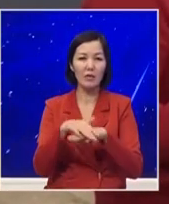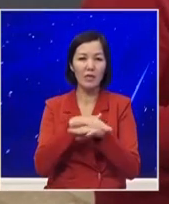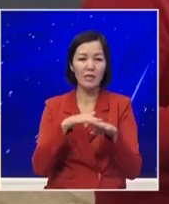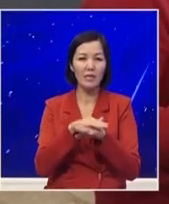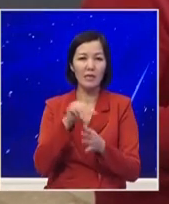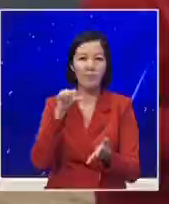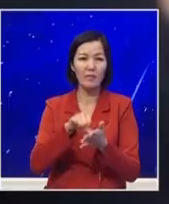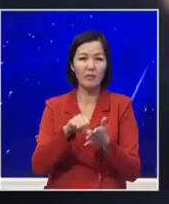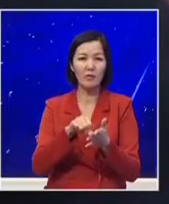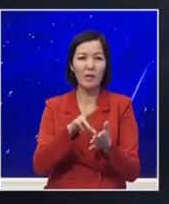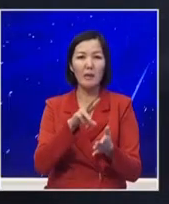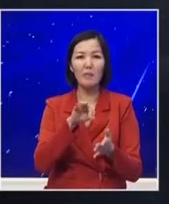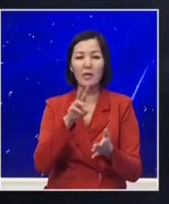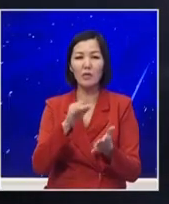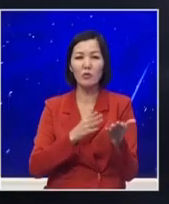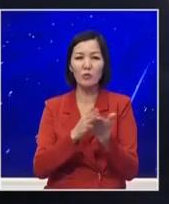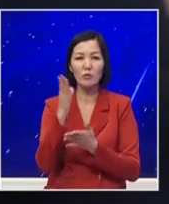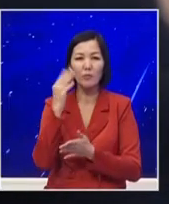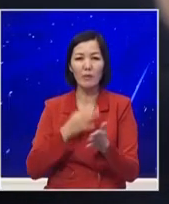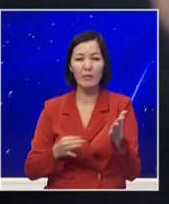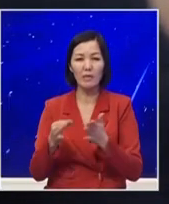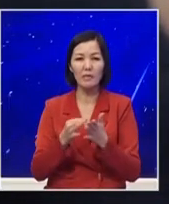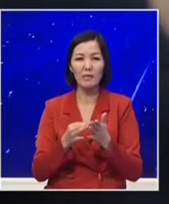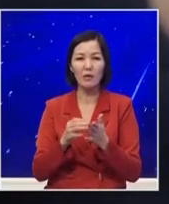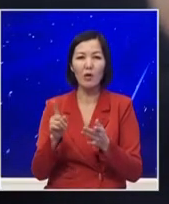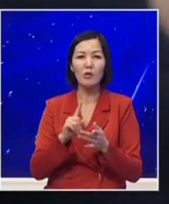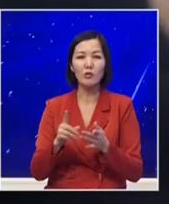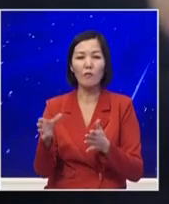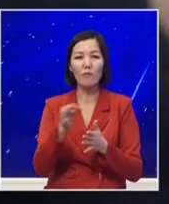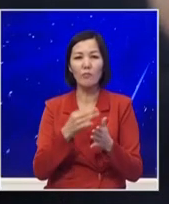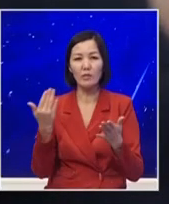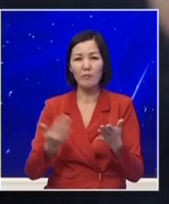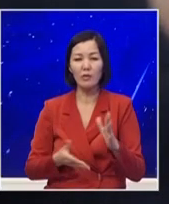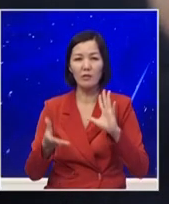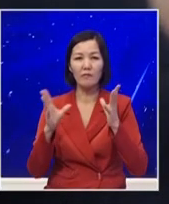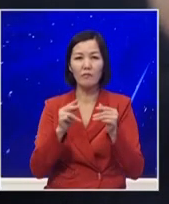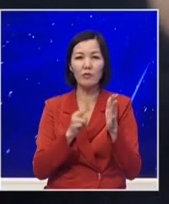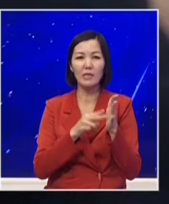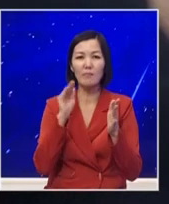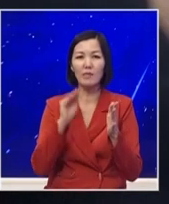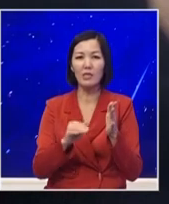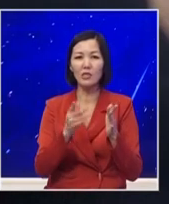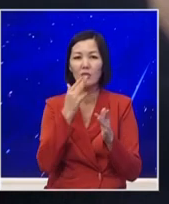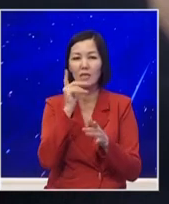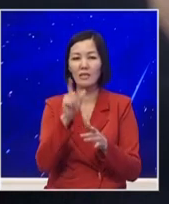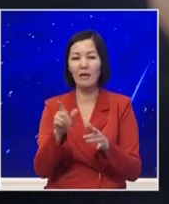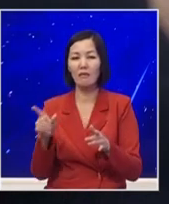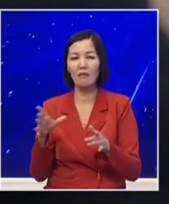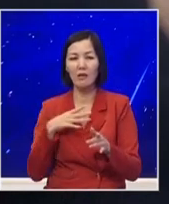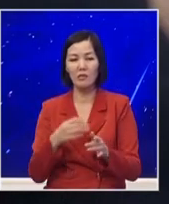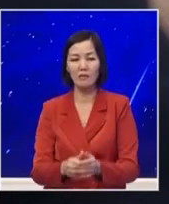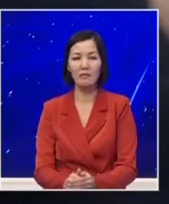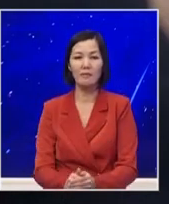и представители миграционной службы Алматинской области. Отметим, что в области проживает более 7 тысяч